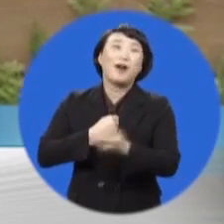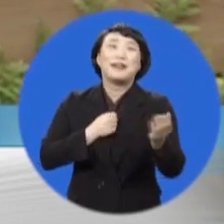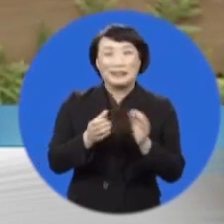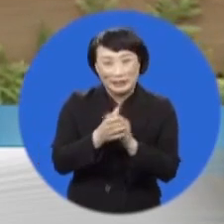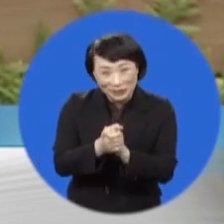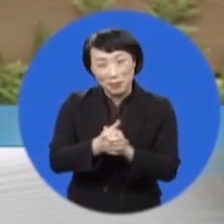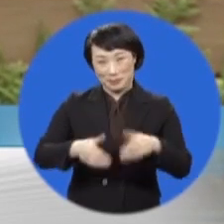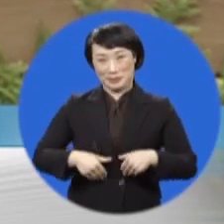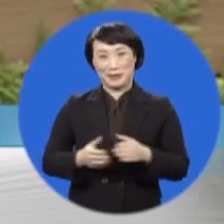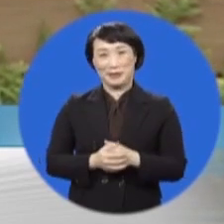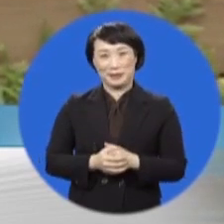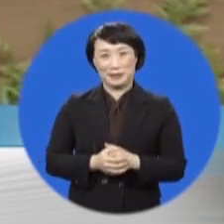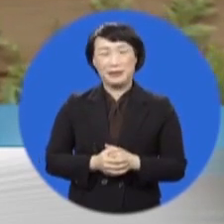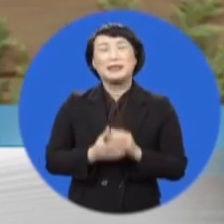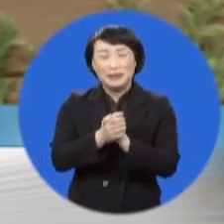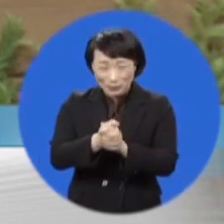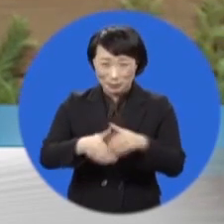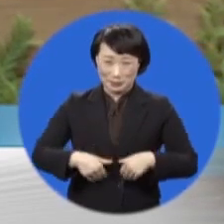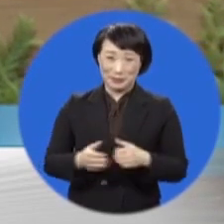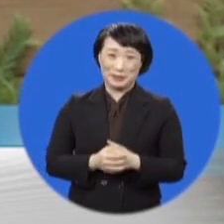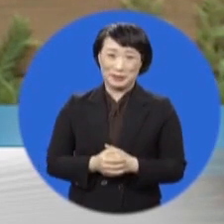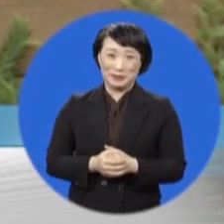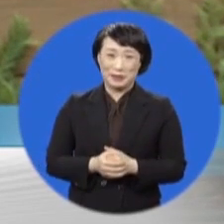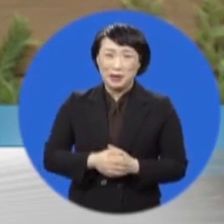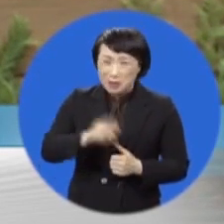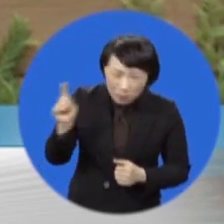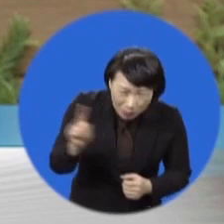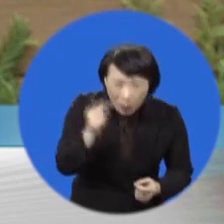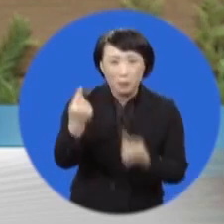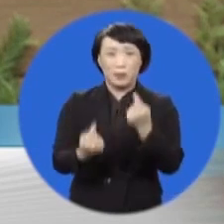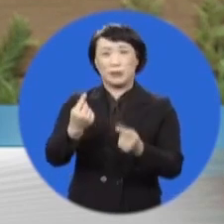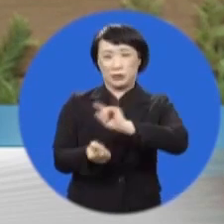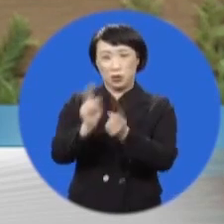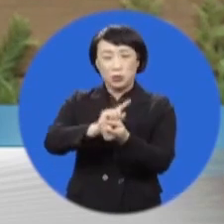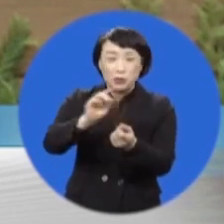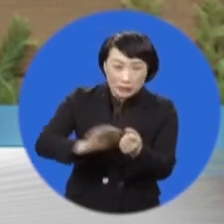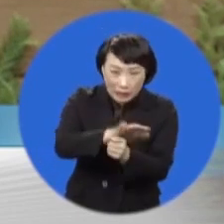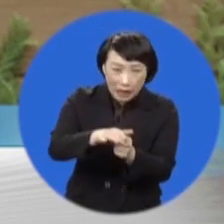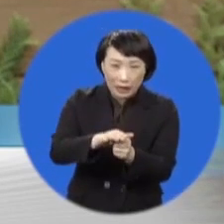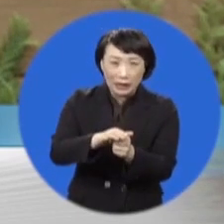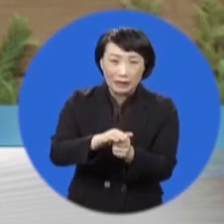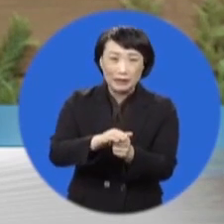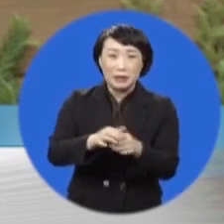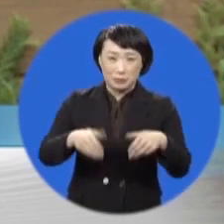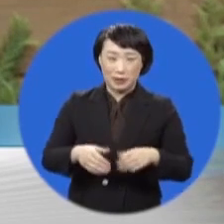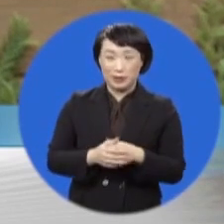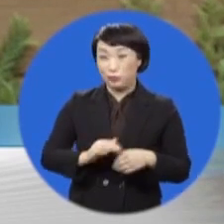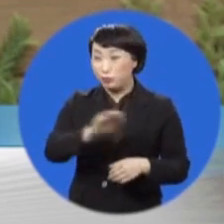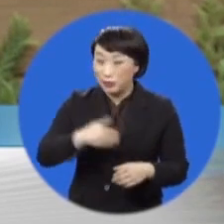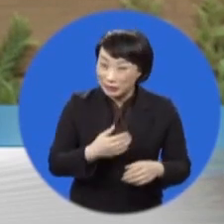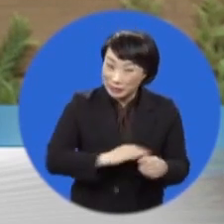기도하라 에 필요하다 무엇보다고 서로 사랑할 지니 우리에게